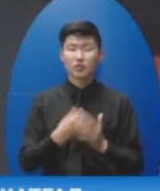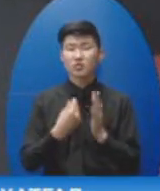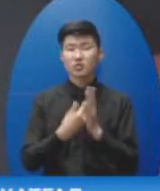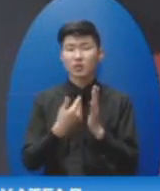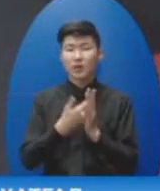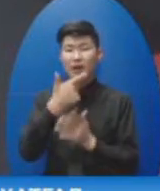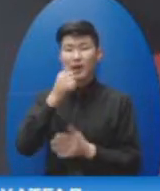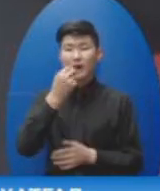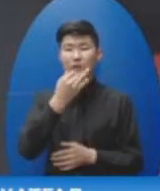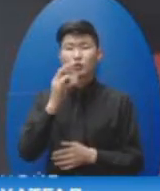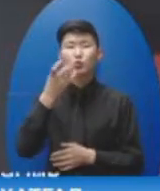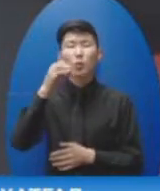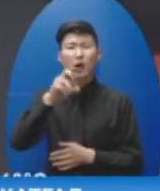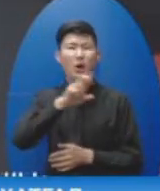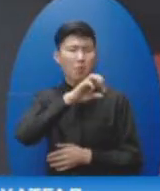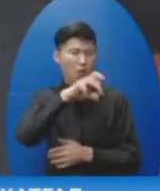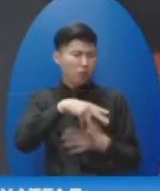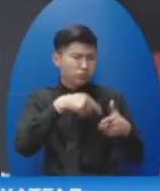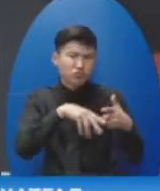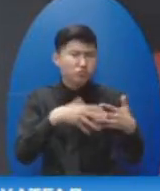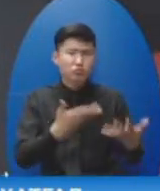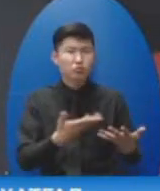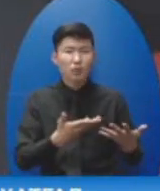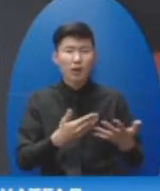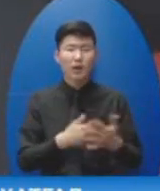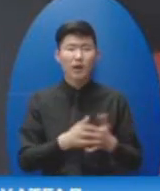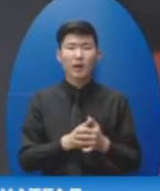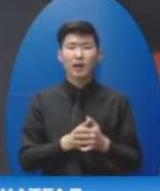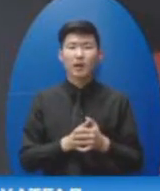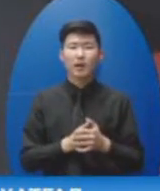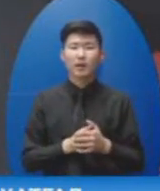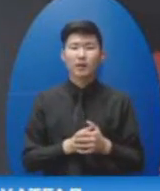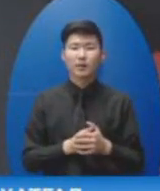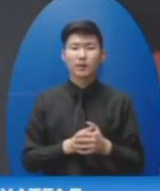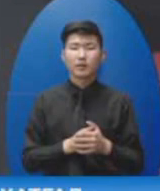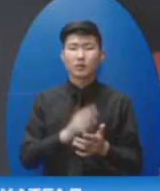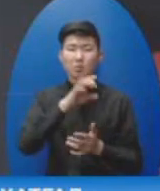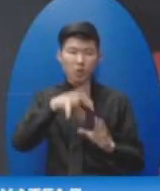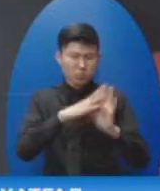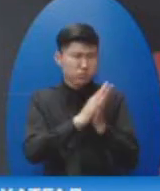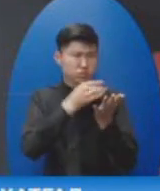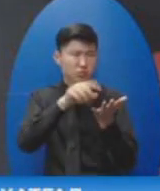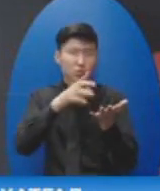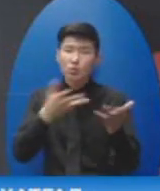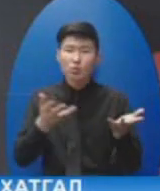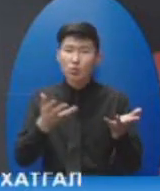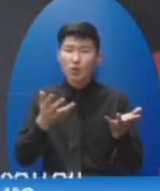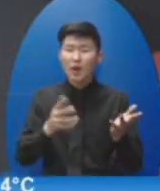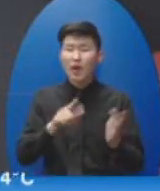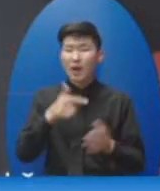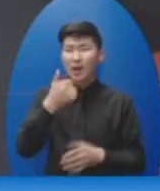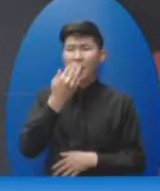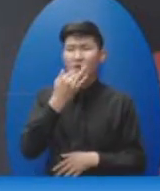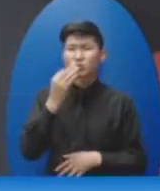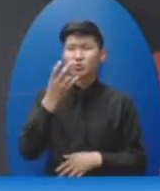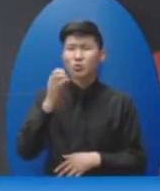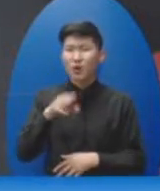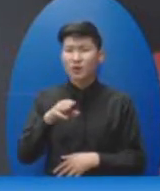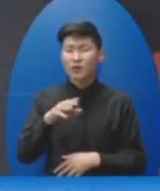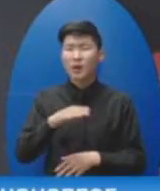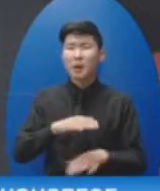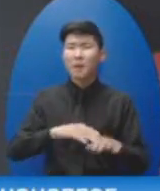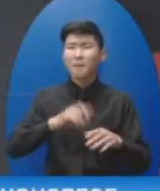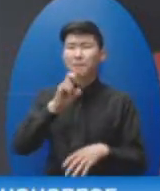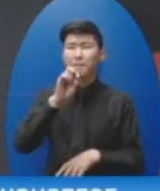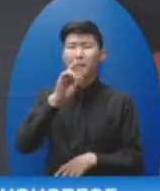бомбт ханг мандлын бомбт одоо бомбт эдгээр бол одоо юу гэдэг нь гашин сухайд бол одоо юу гэдэг нь Баянуурын аймаг.